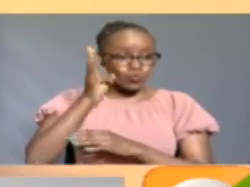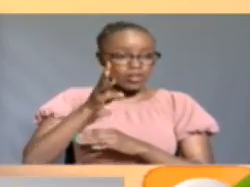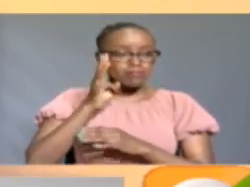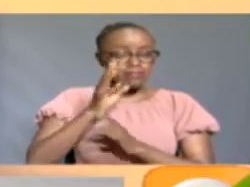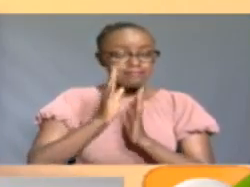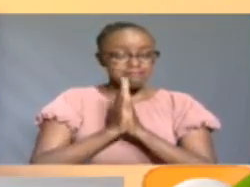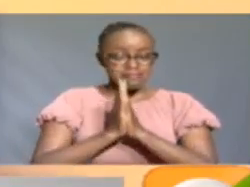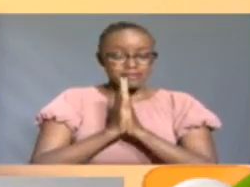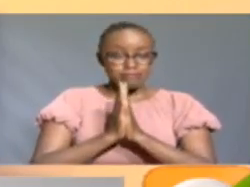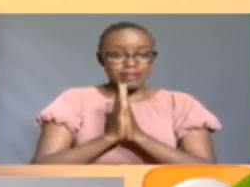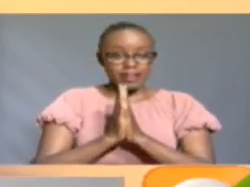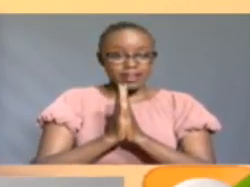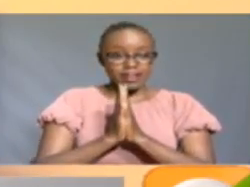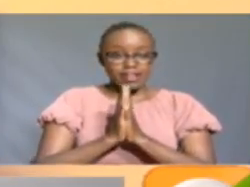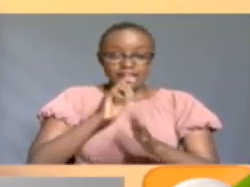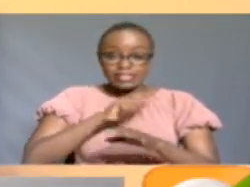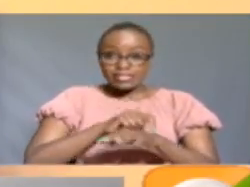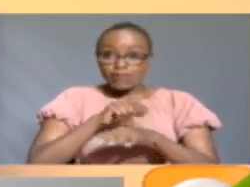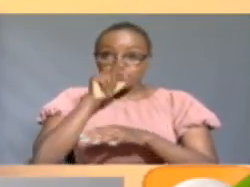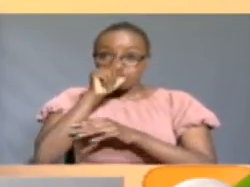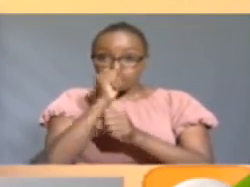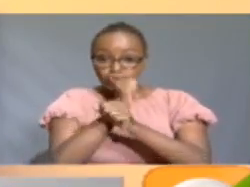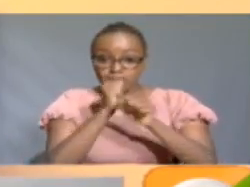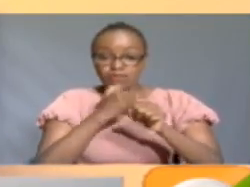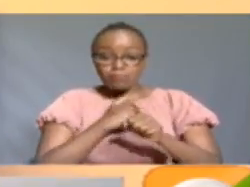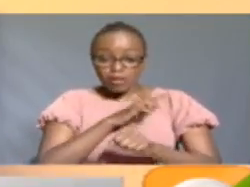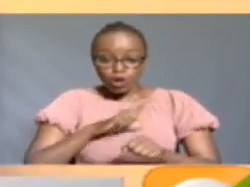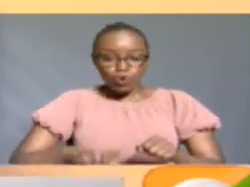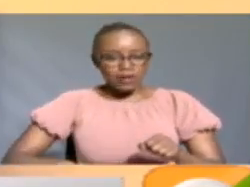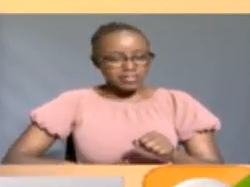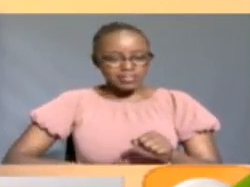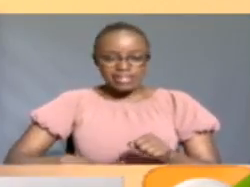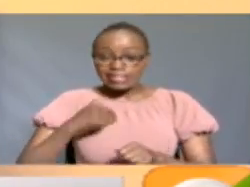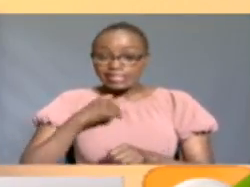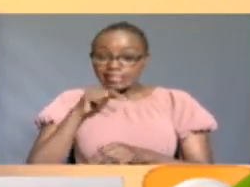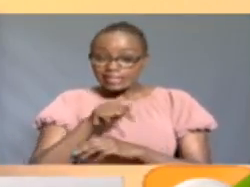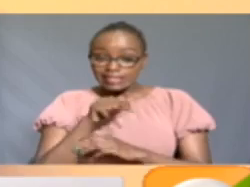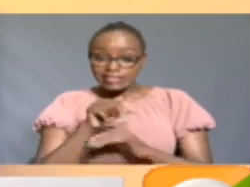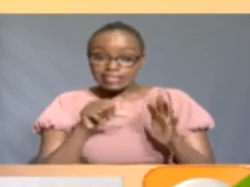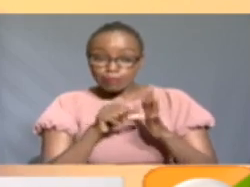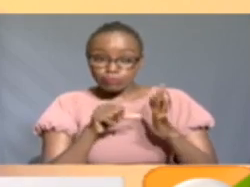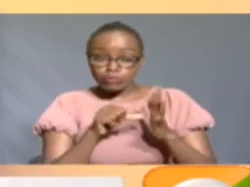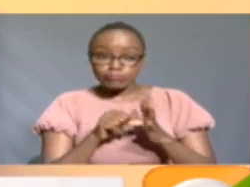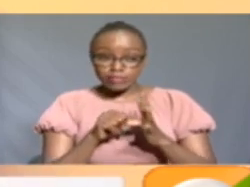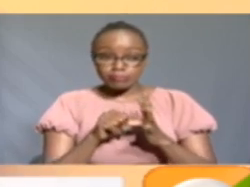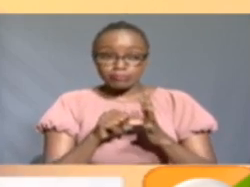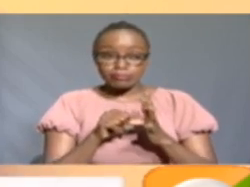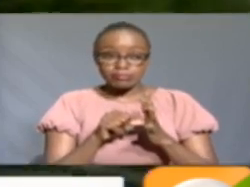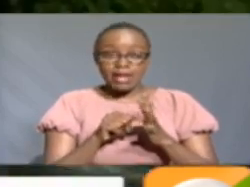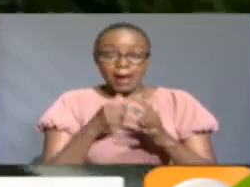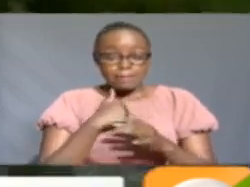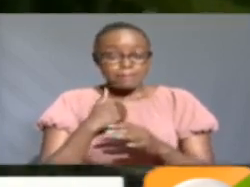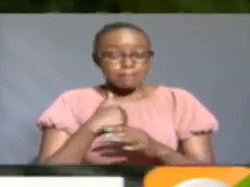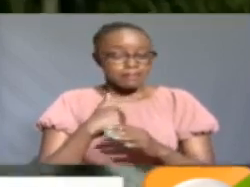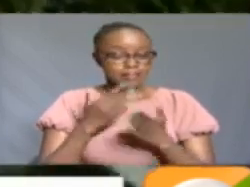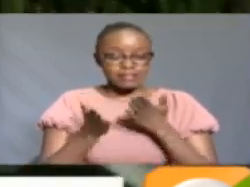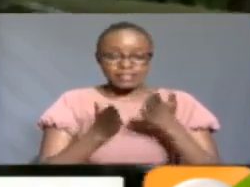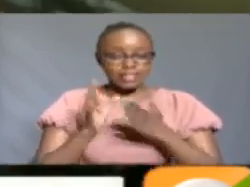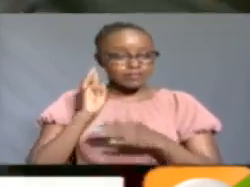naomba ukiniokoa kwa hili janga mimi